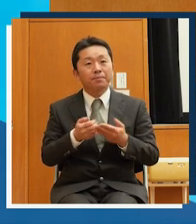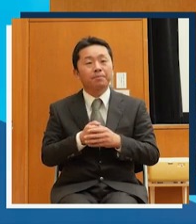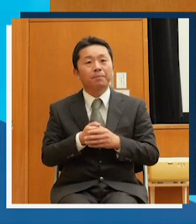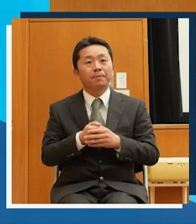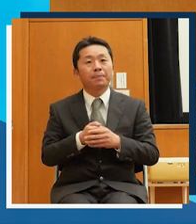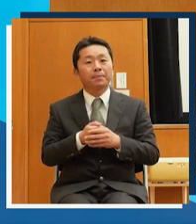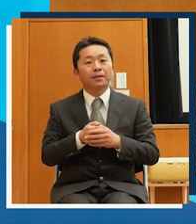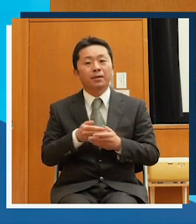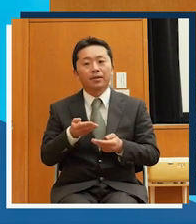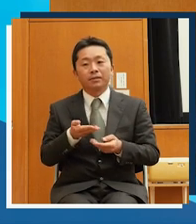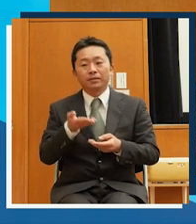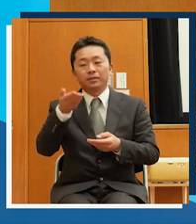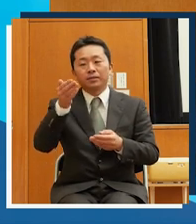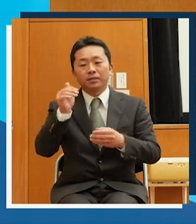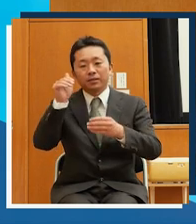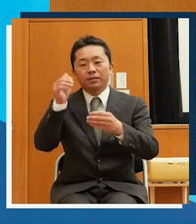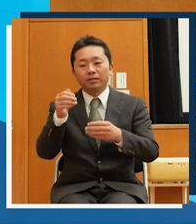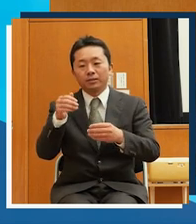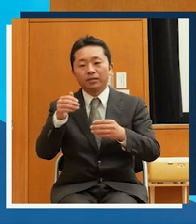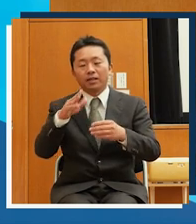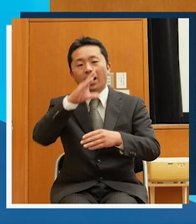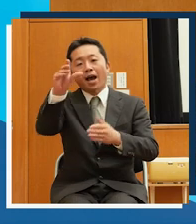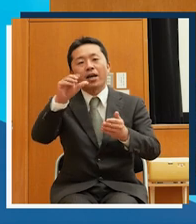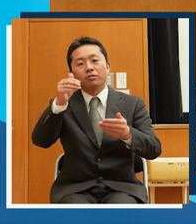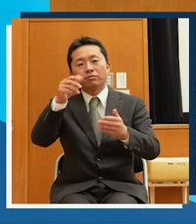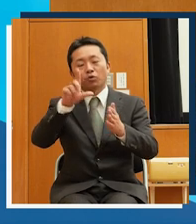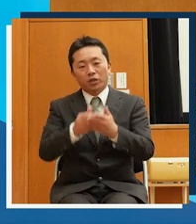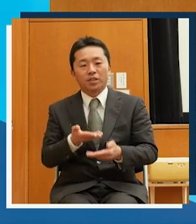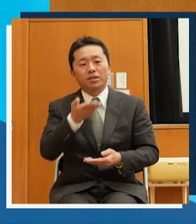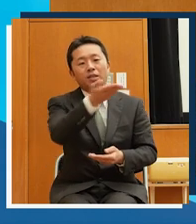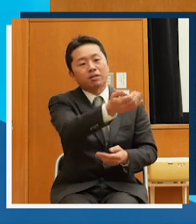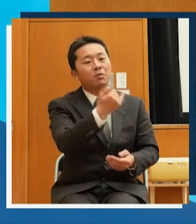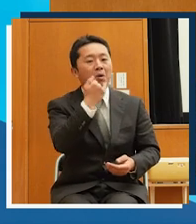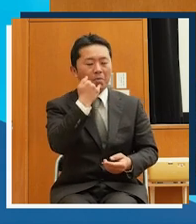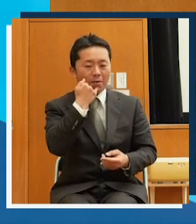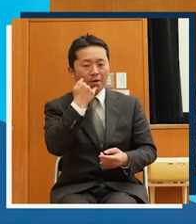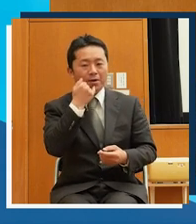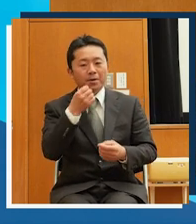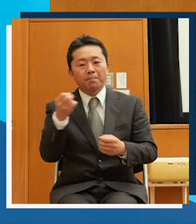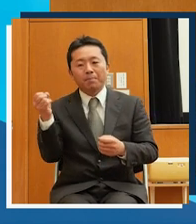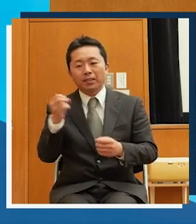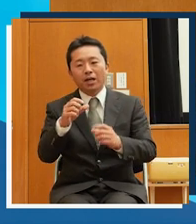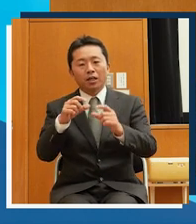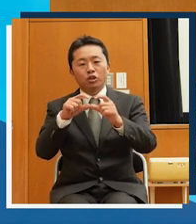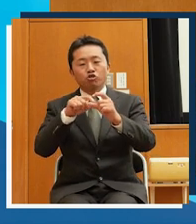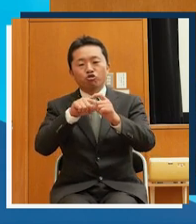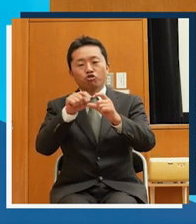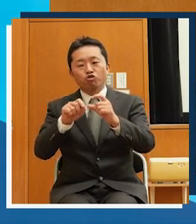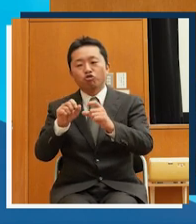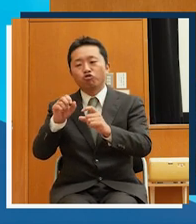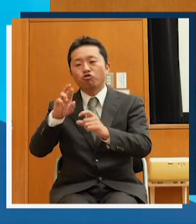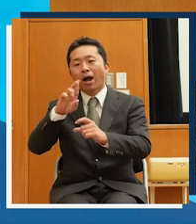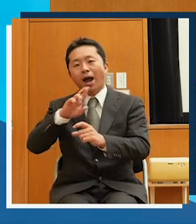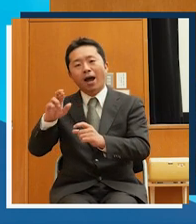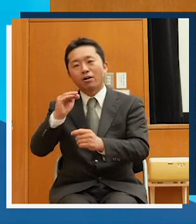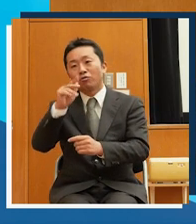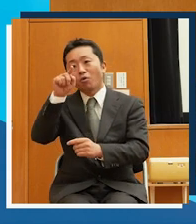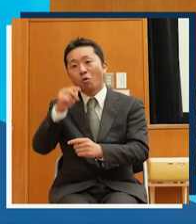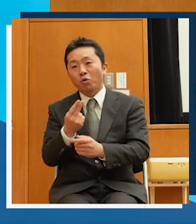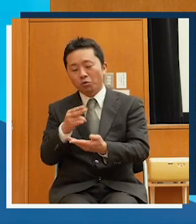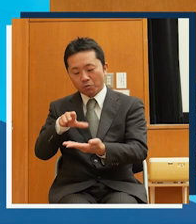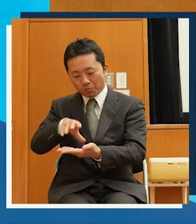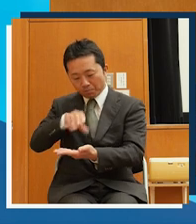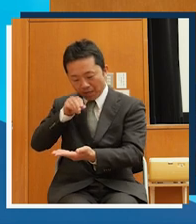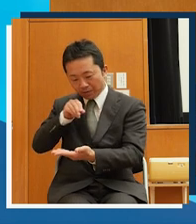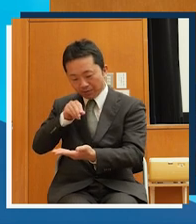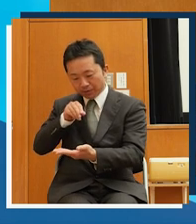あのQRコードを載せておりますのでえスマホで読み取ってですねえQRコードの方からアンケートをお答えいただいても構いませんの